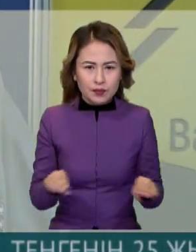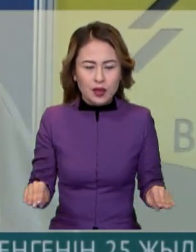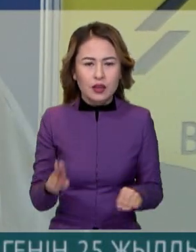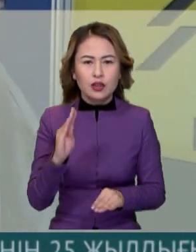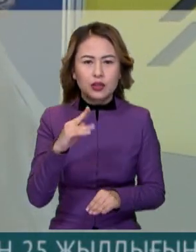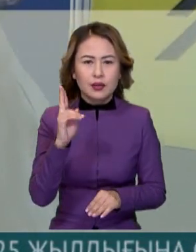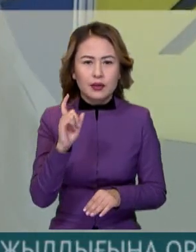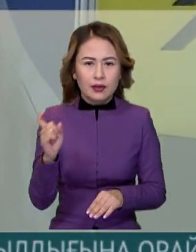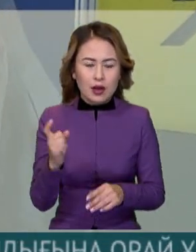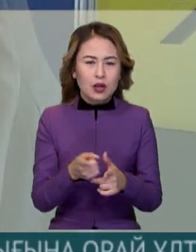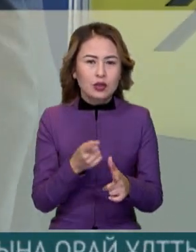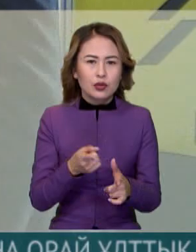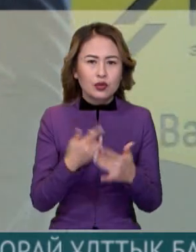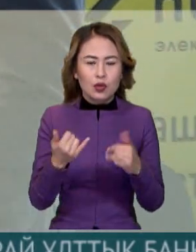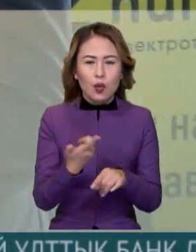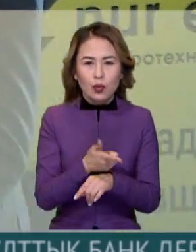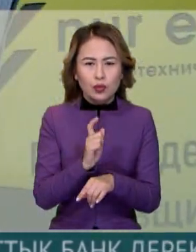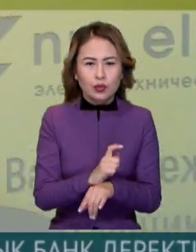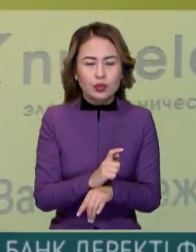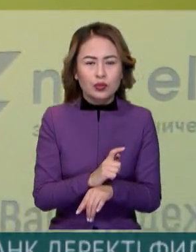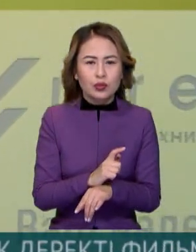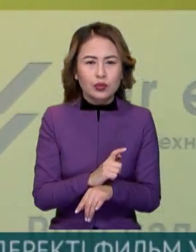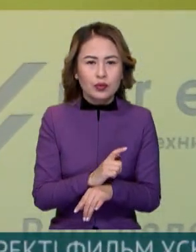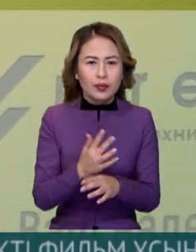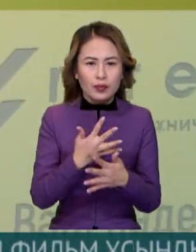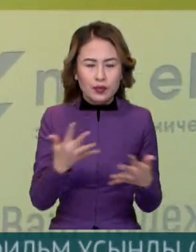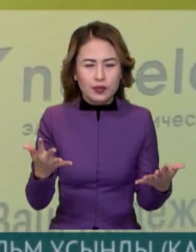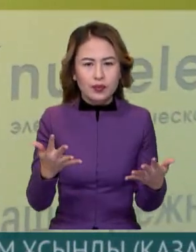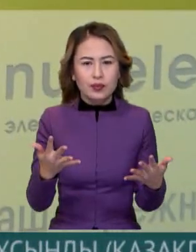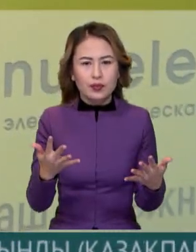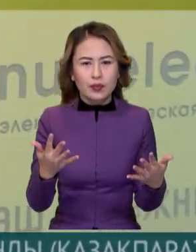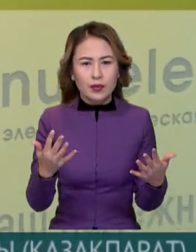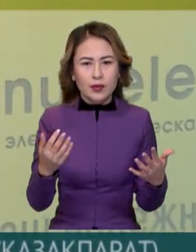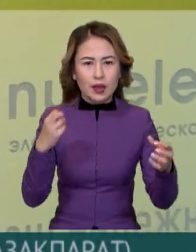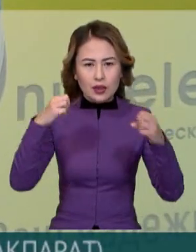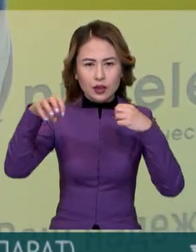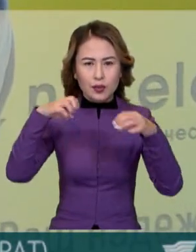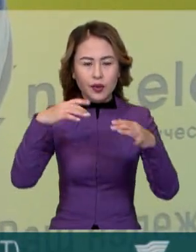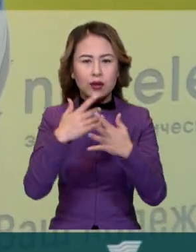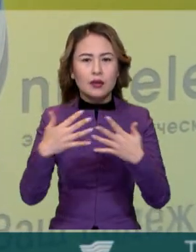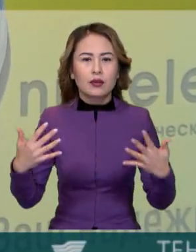ЖКХ. Өте қазіргі кезде сұраныс ЖКХ шамдары.